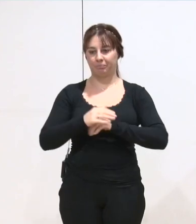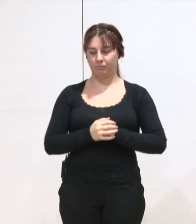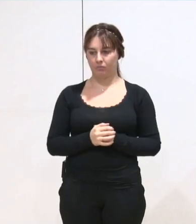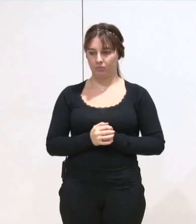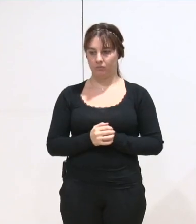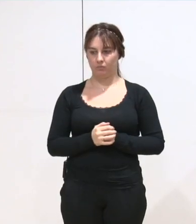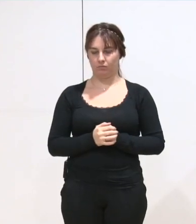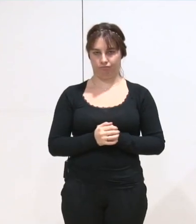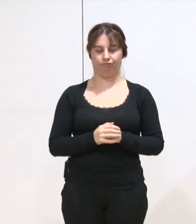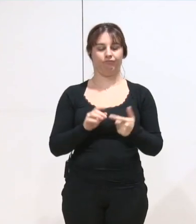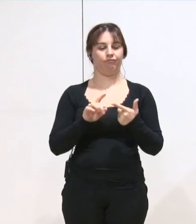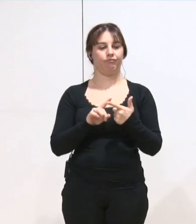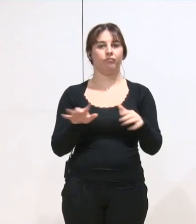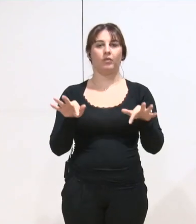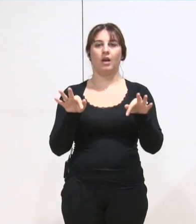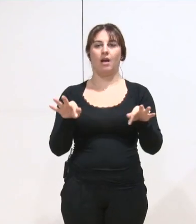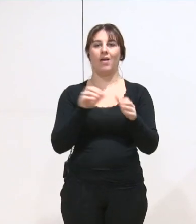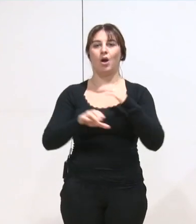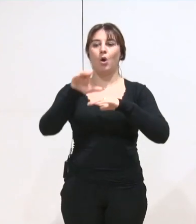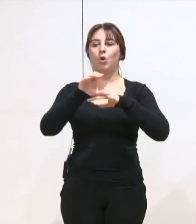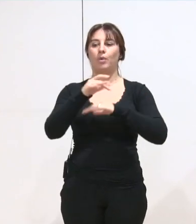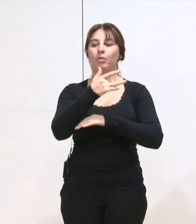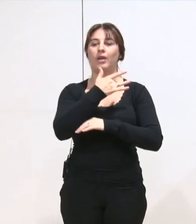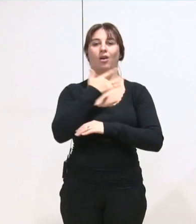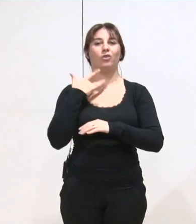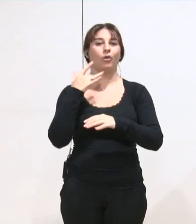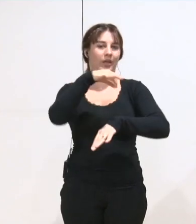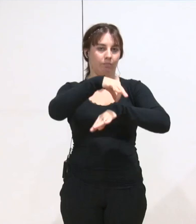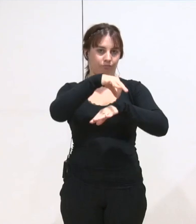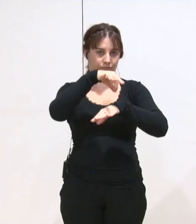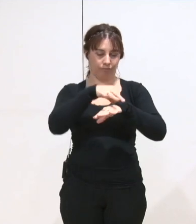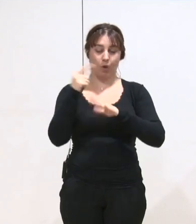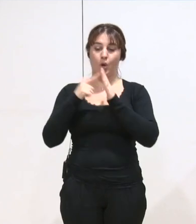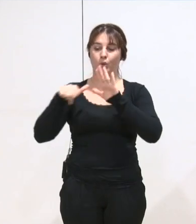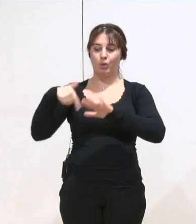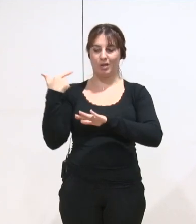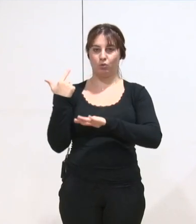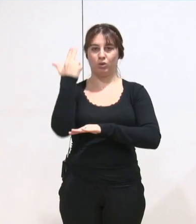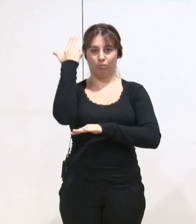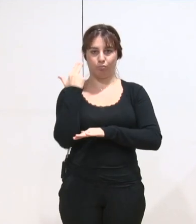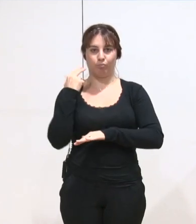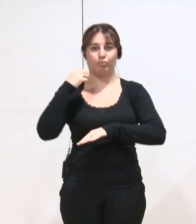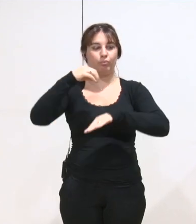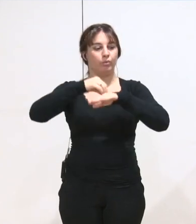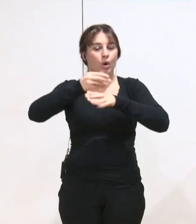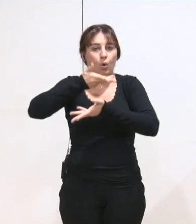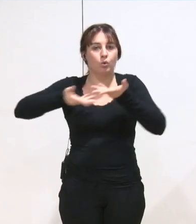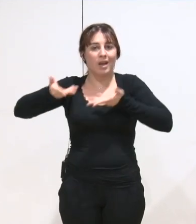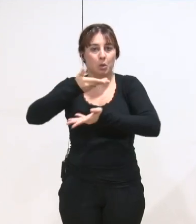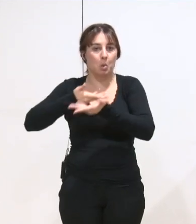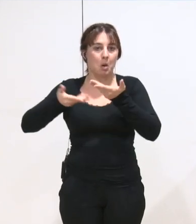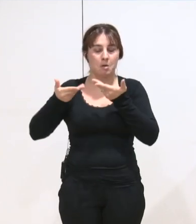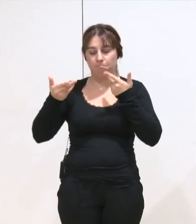Concernant la complémentaire santé, une consultation avait été lancée en 2012. Cette consultation n'ayant pas amené de